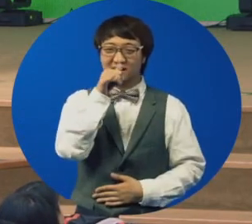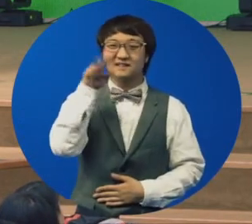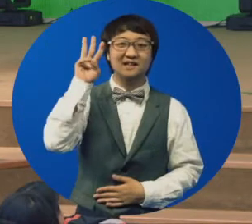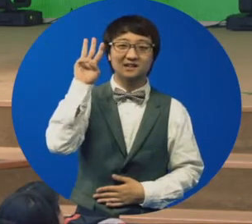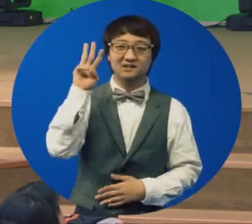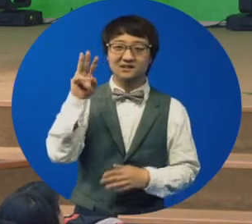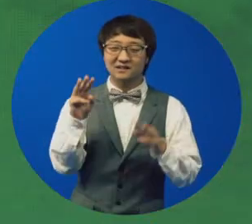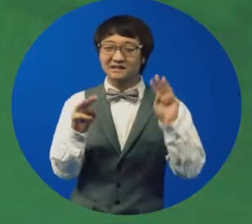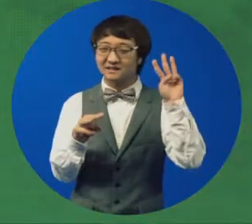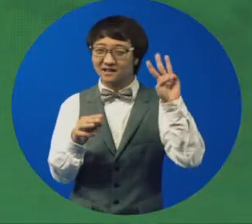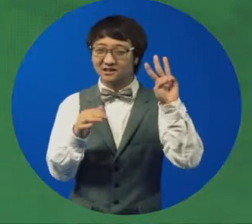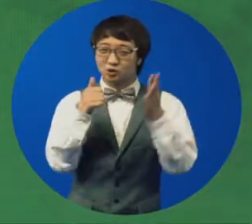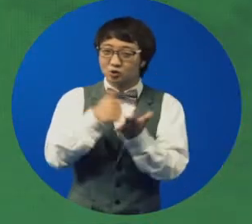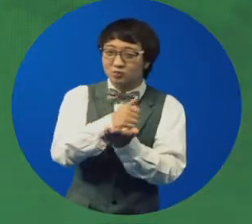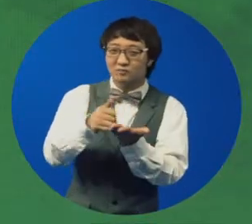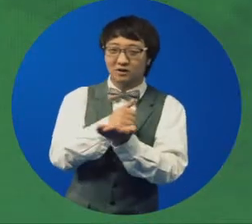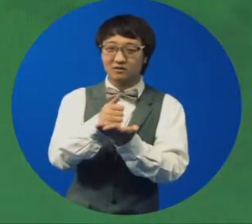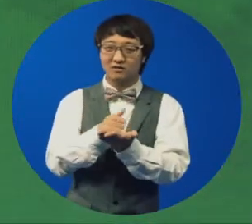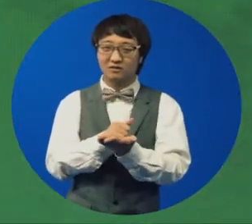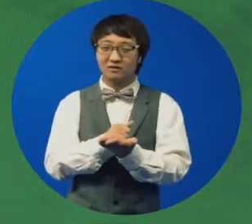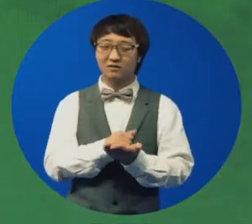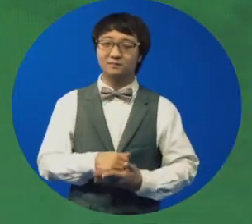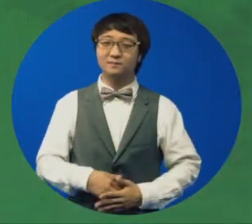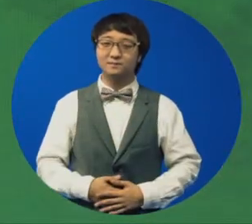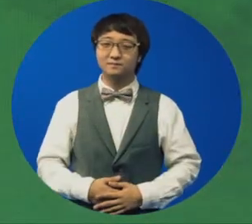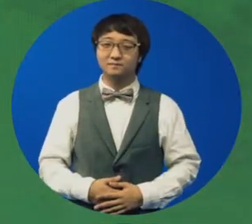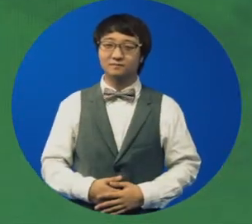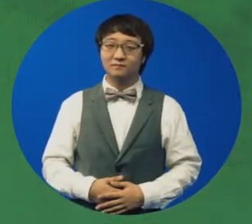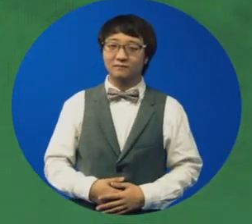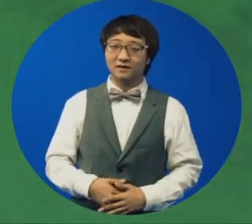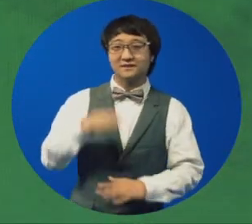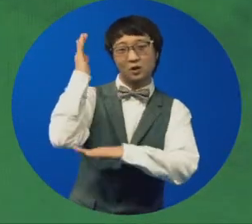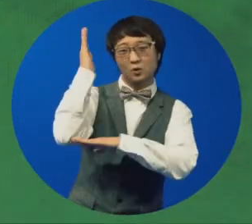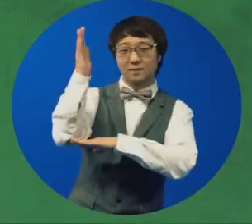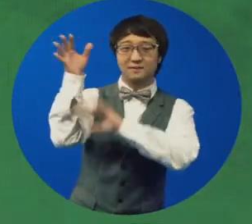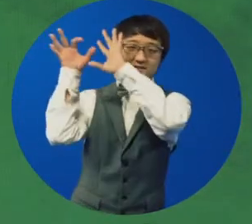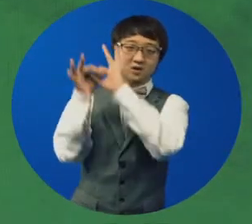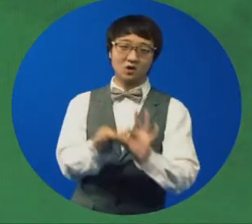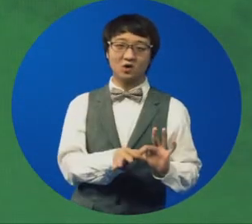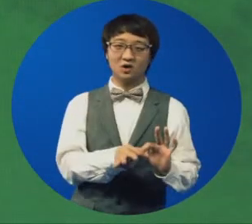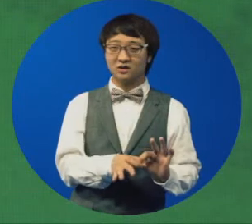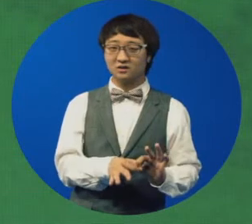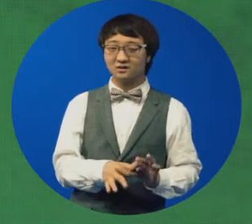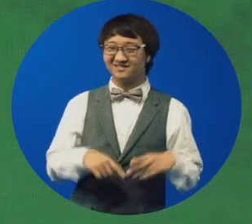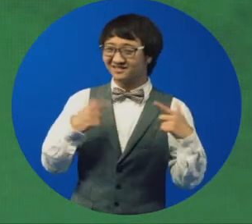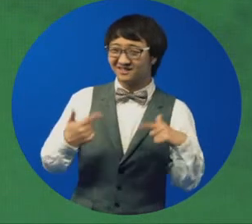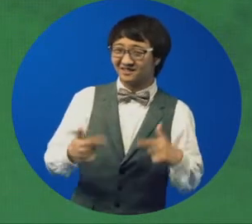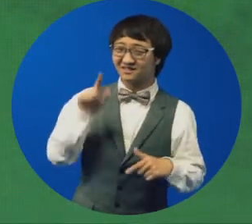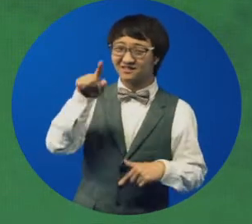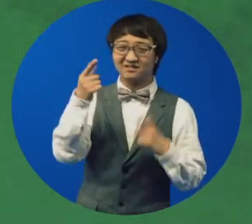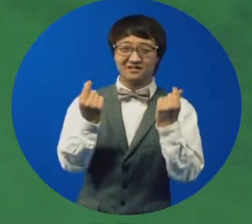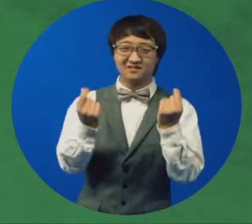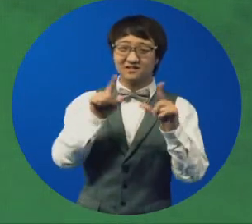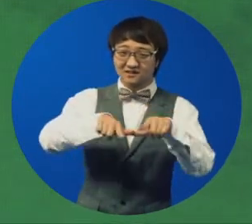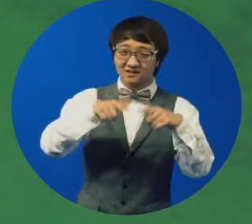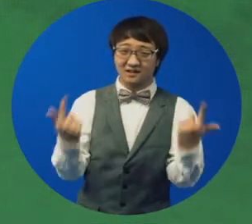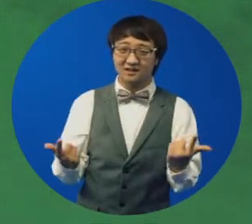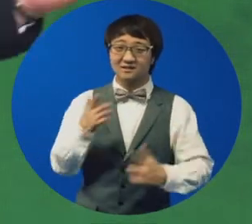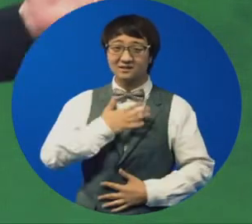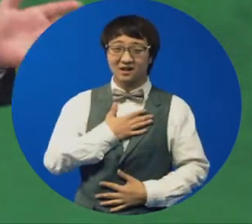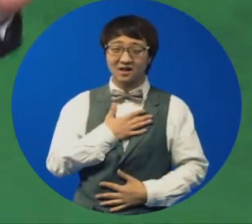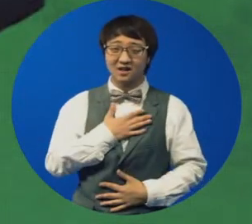이야기합니다. 여러분, 제가 설교를 하면서 늘 이런 느낌이 있는 것은 아닙니다. 제가